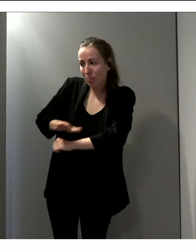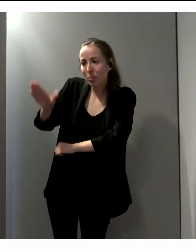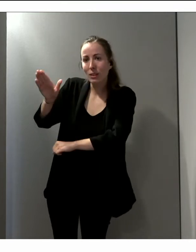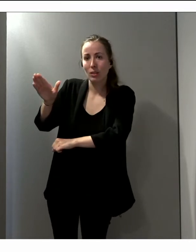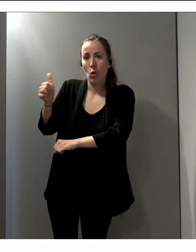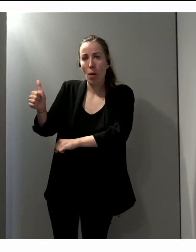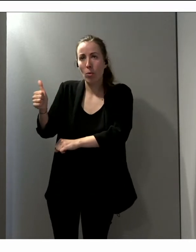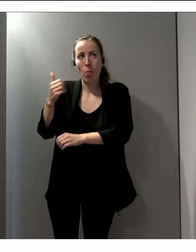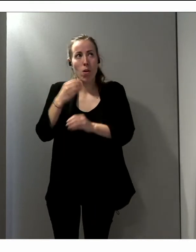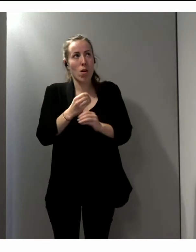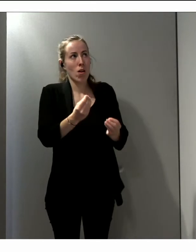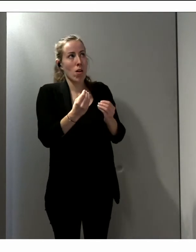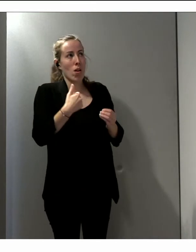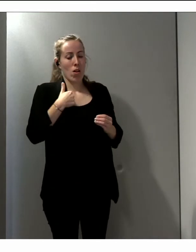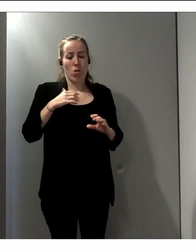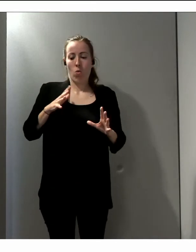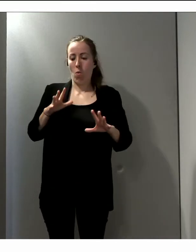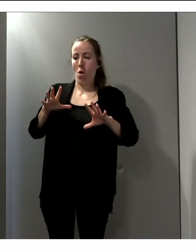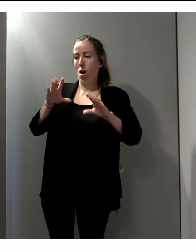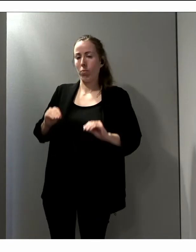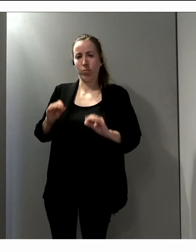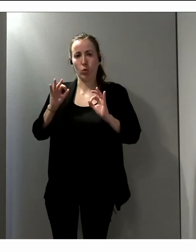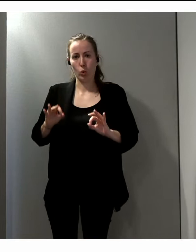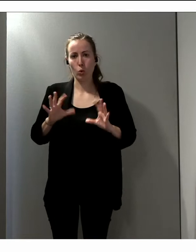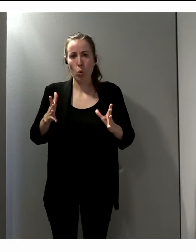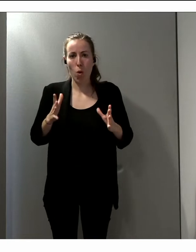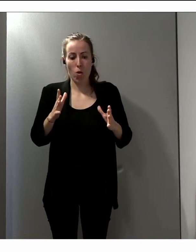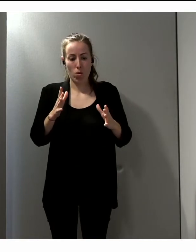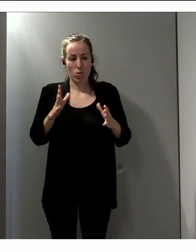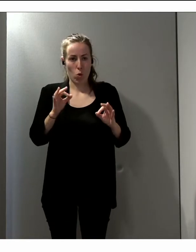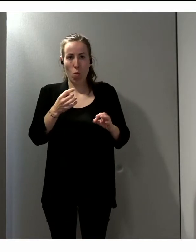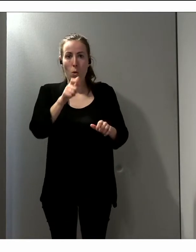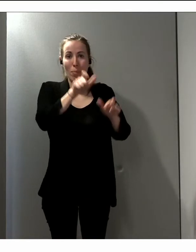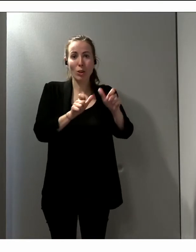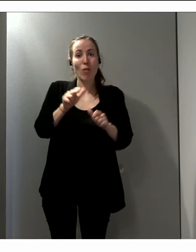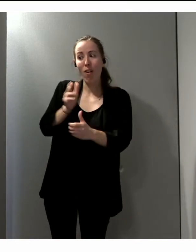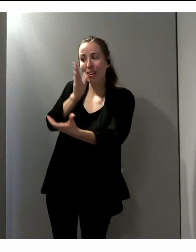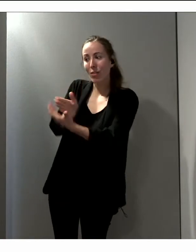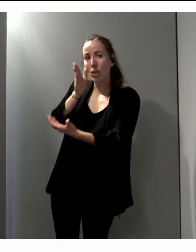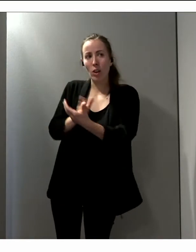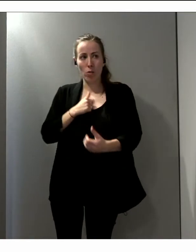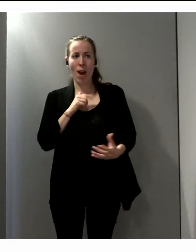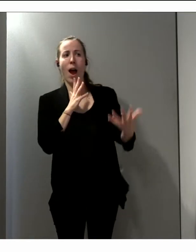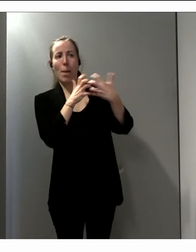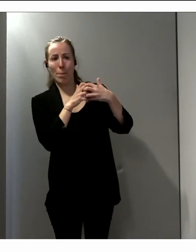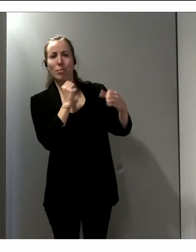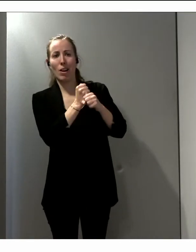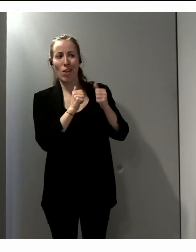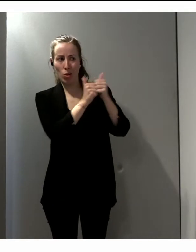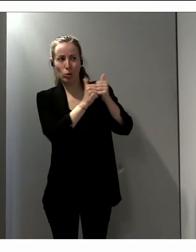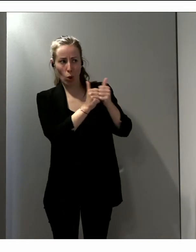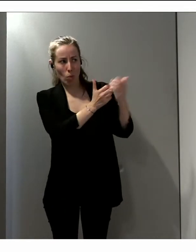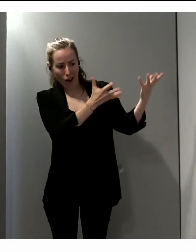qu'ils apprennent à se positionner et à travailler avec nos personnels qui interviennent dans le cadre de